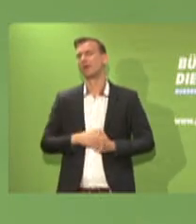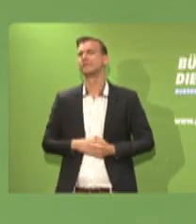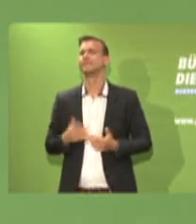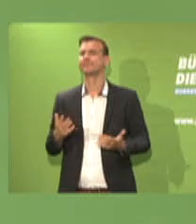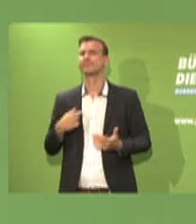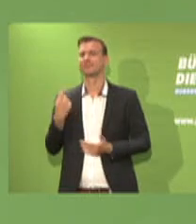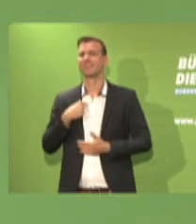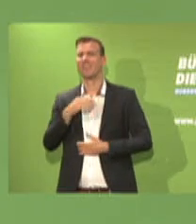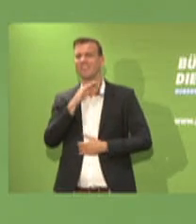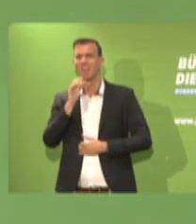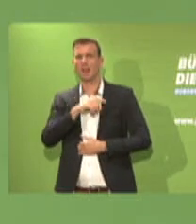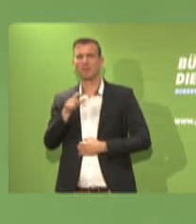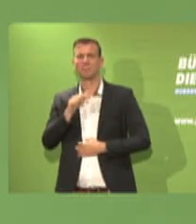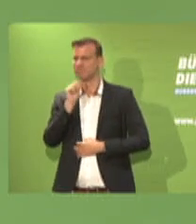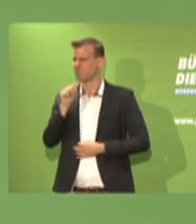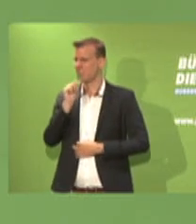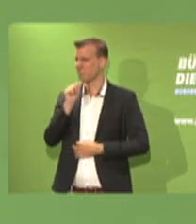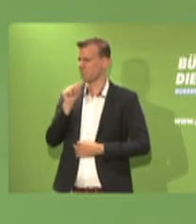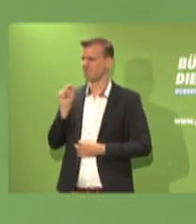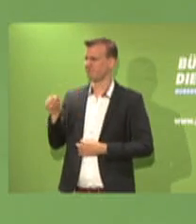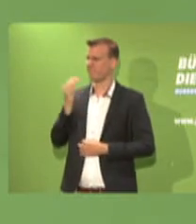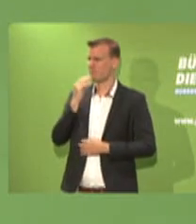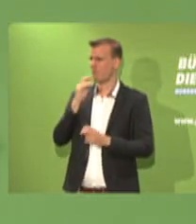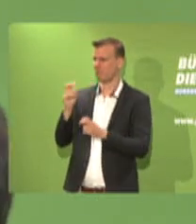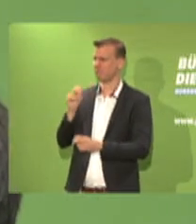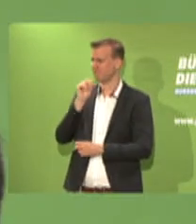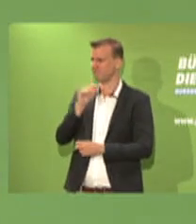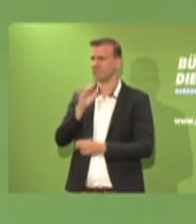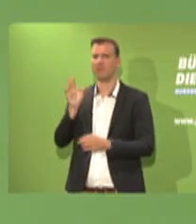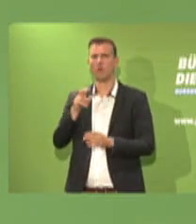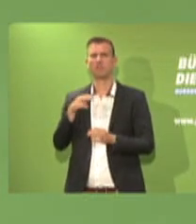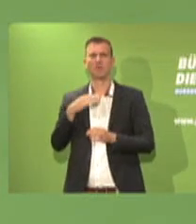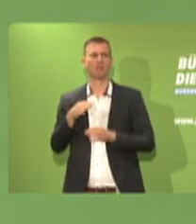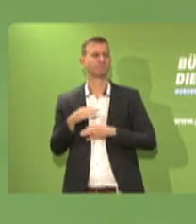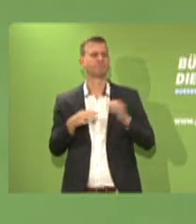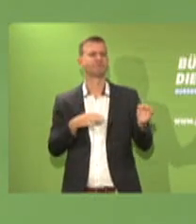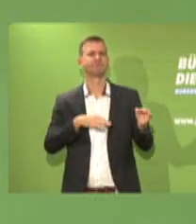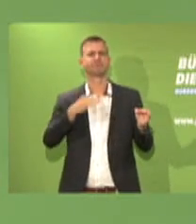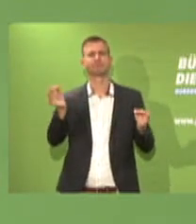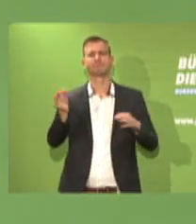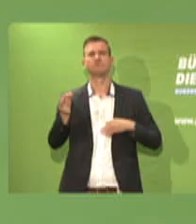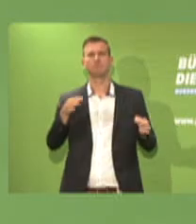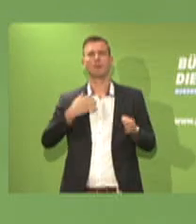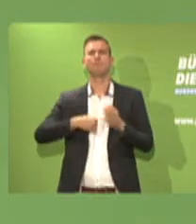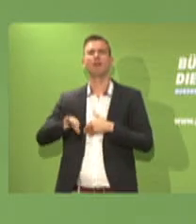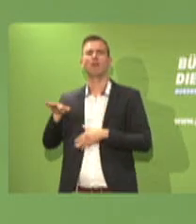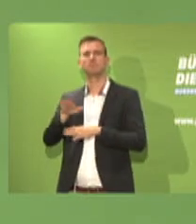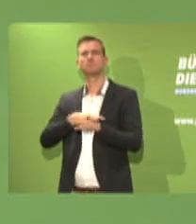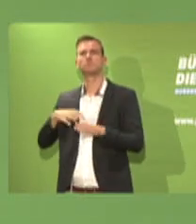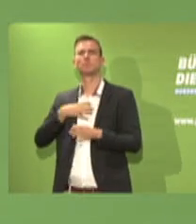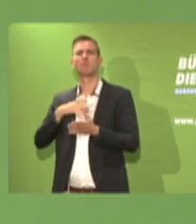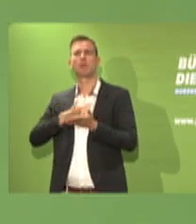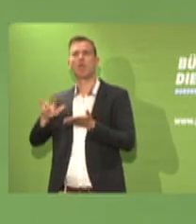haben wir viele Menschen, die dort nicht mehr leben wollen, die also wegziehen und was wiederum zu einem großen Leerstand,